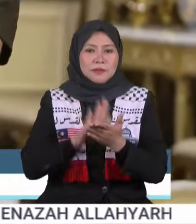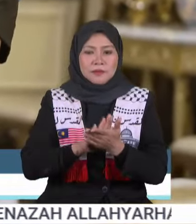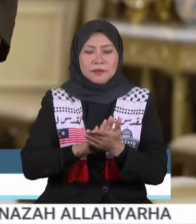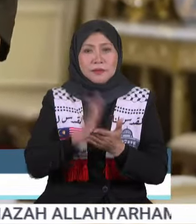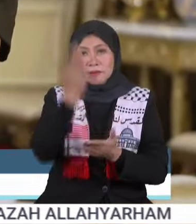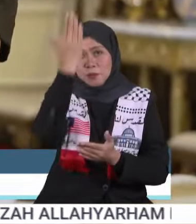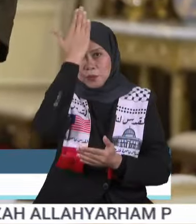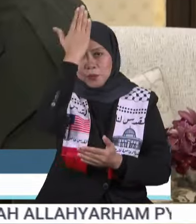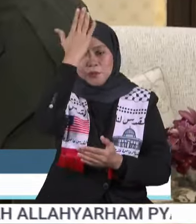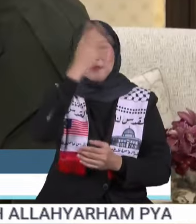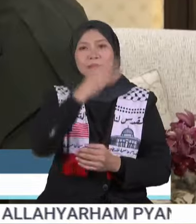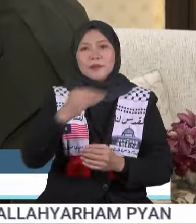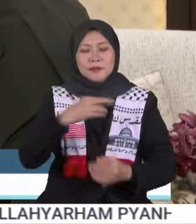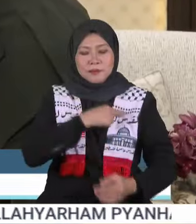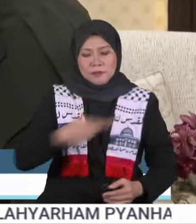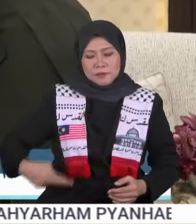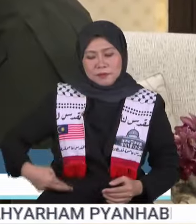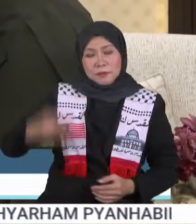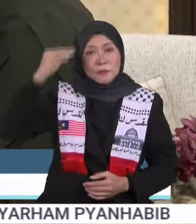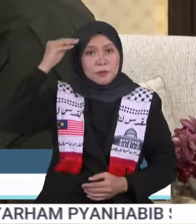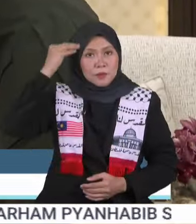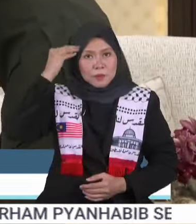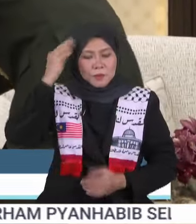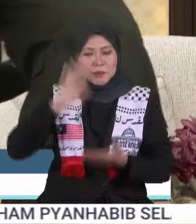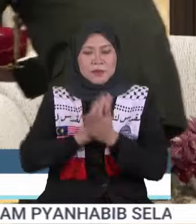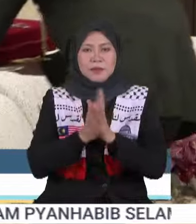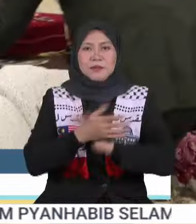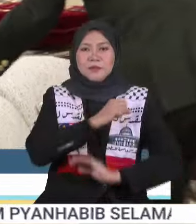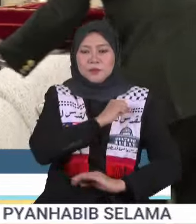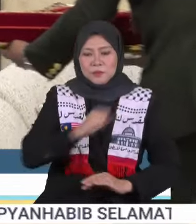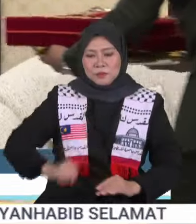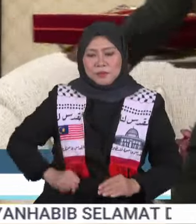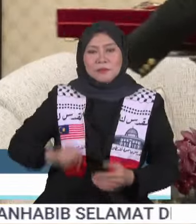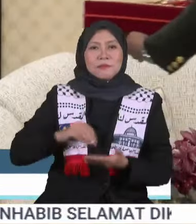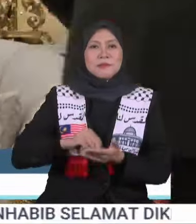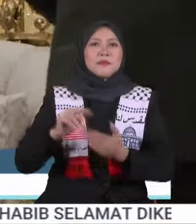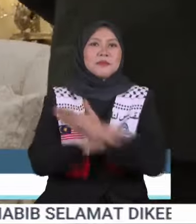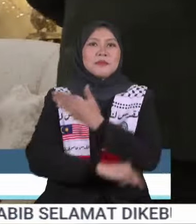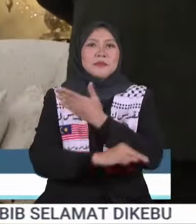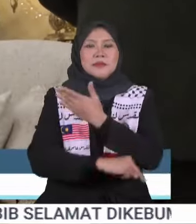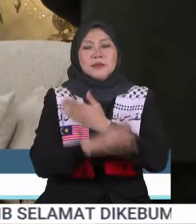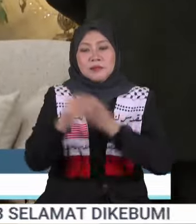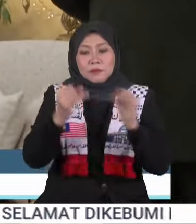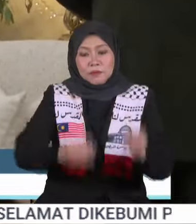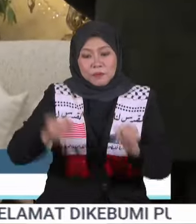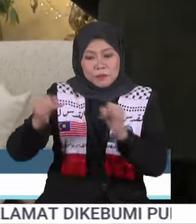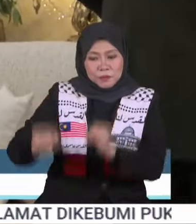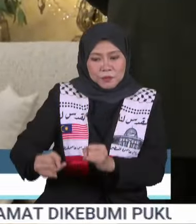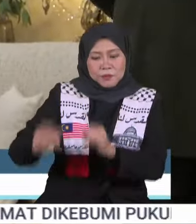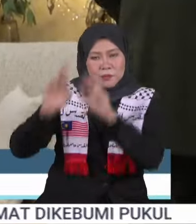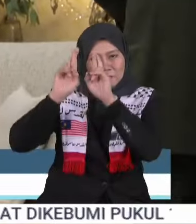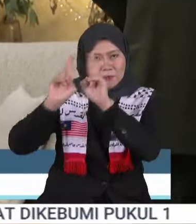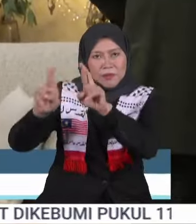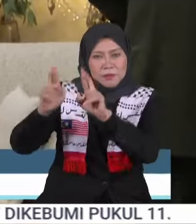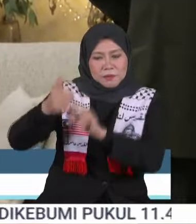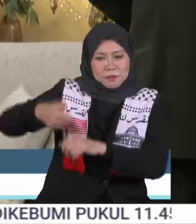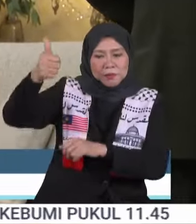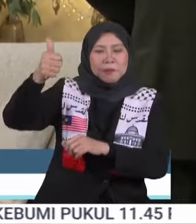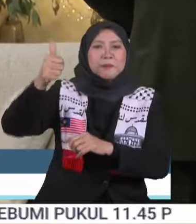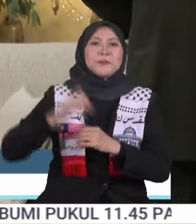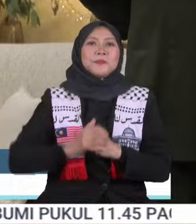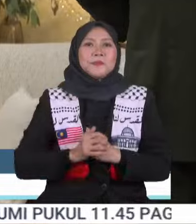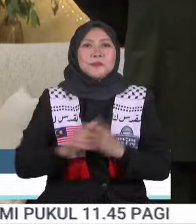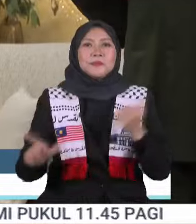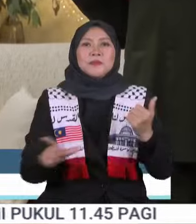dan Raja-Raja Melayu yang ditabalkan menjadi Sultan dan Raja di negeri serta individu yang paling dihormati. Turut